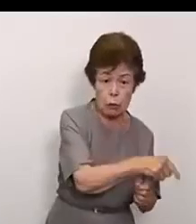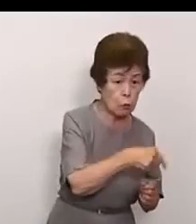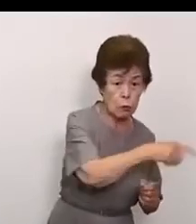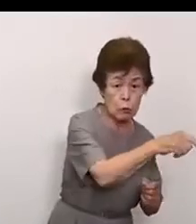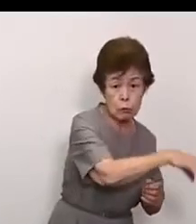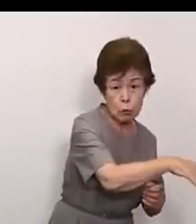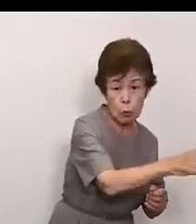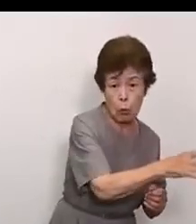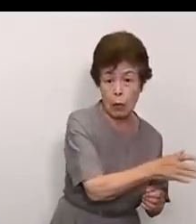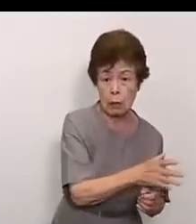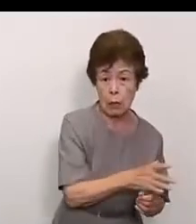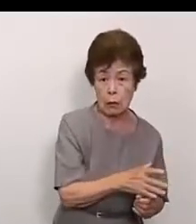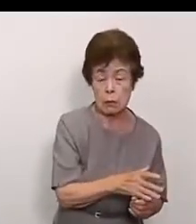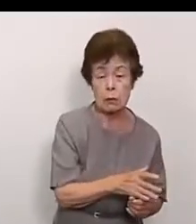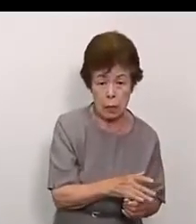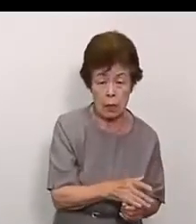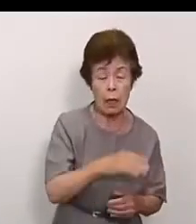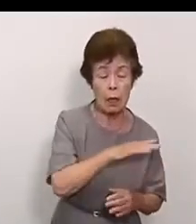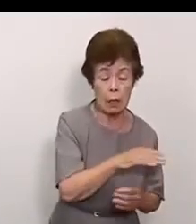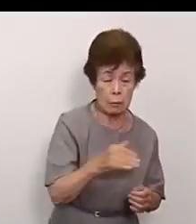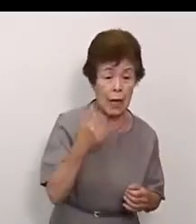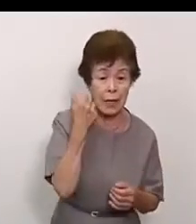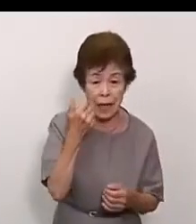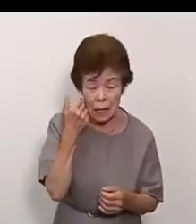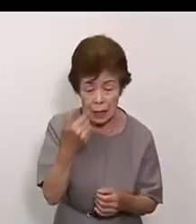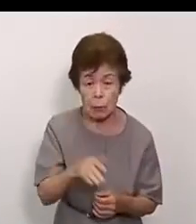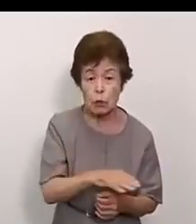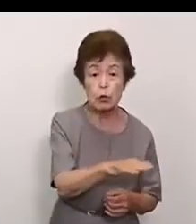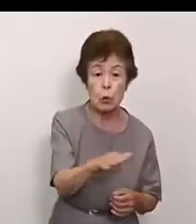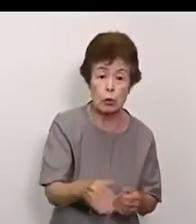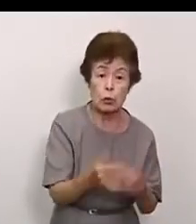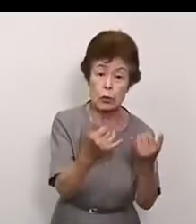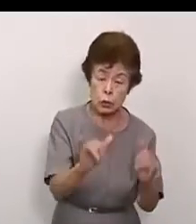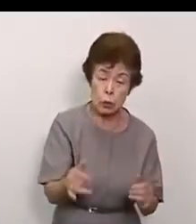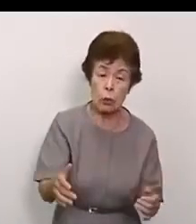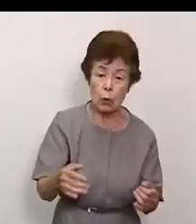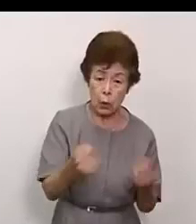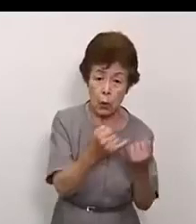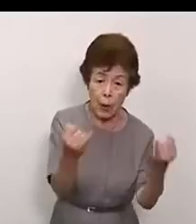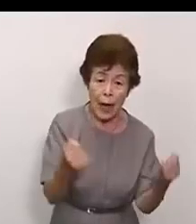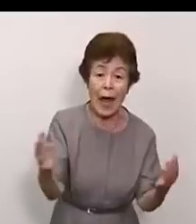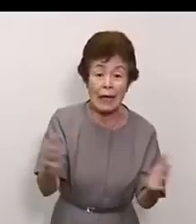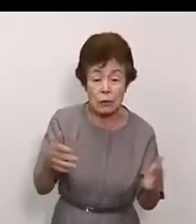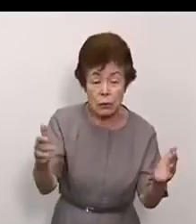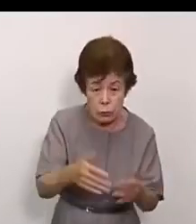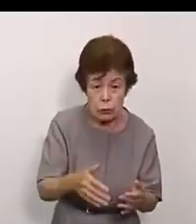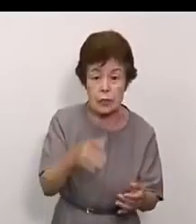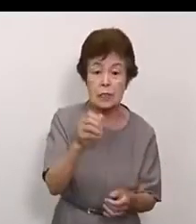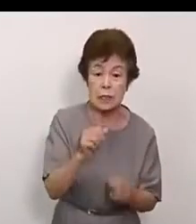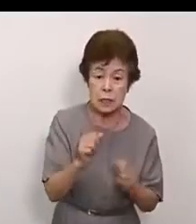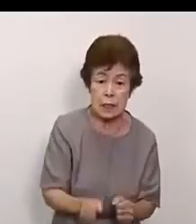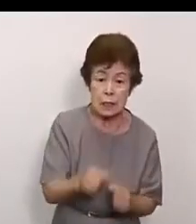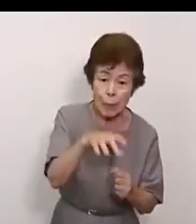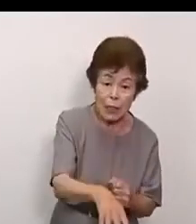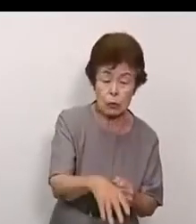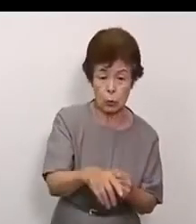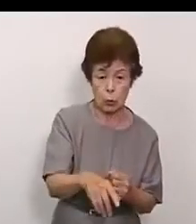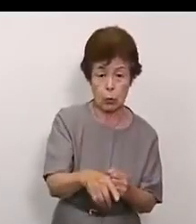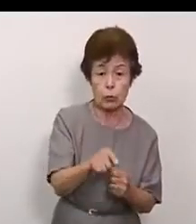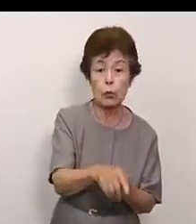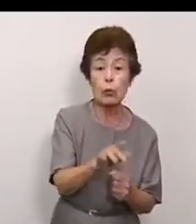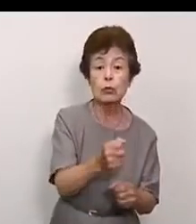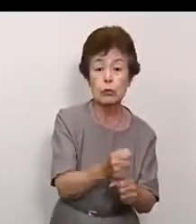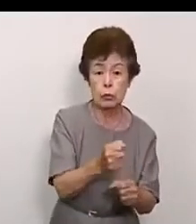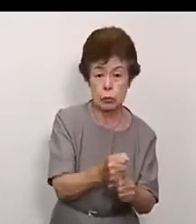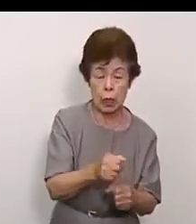その、誰でもそういう人が来られるような居場所づくりをやってると、まあ、そこでは子ども食堂もやってお